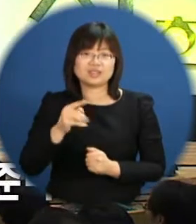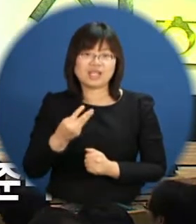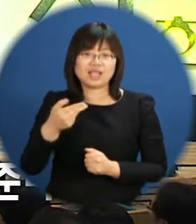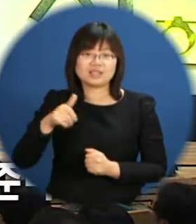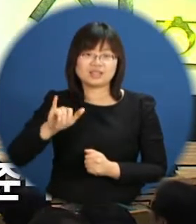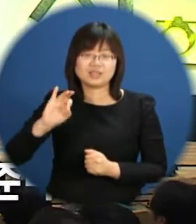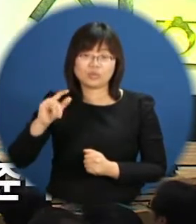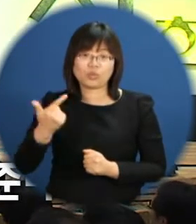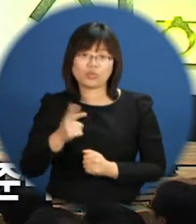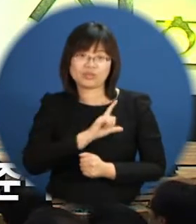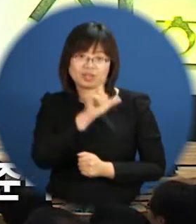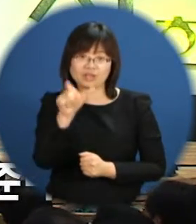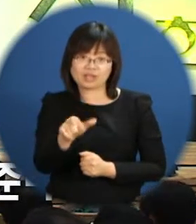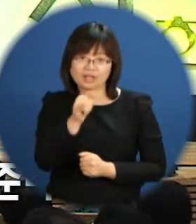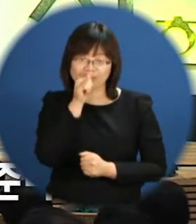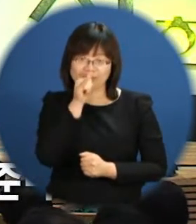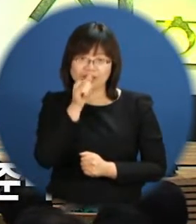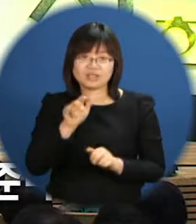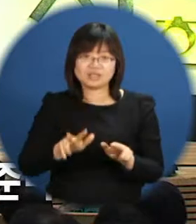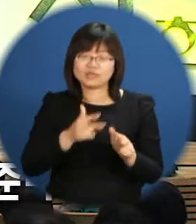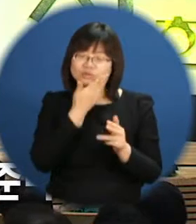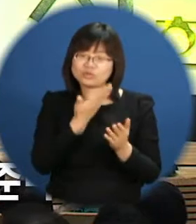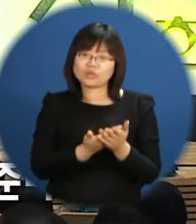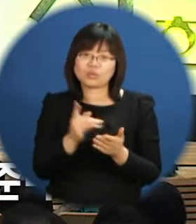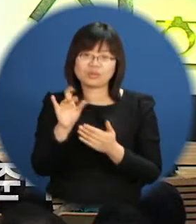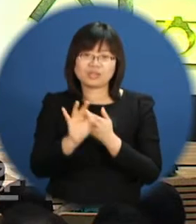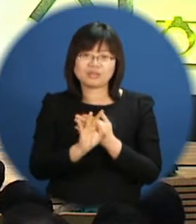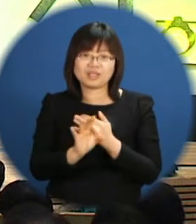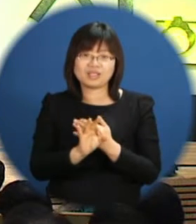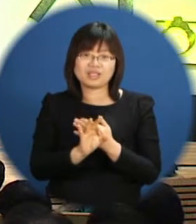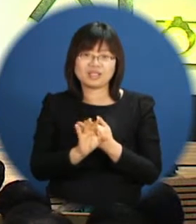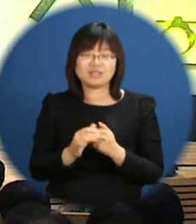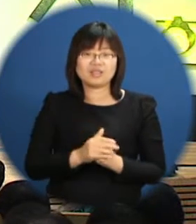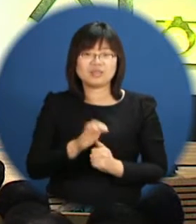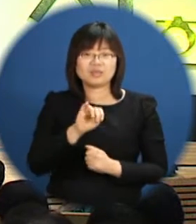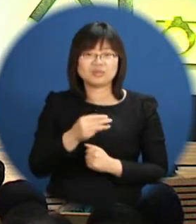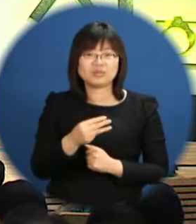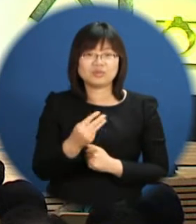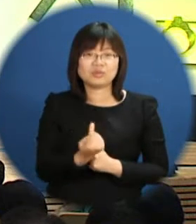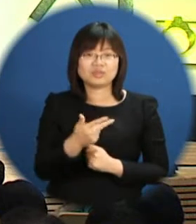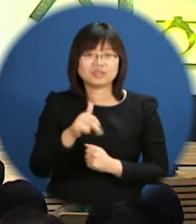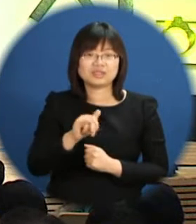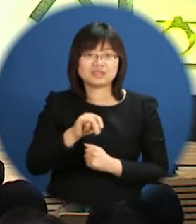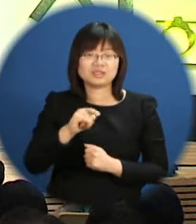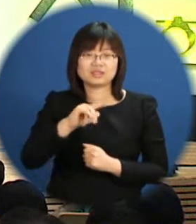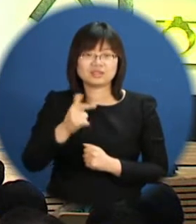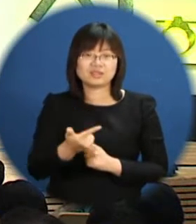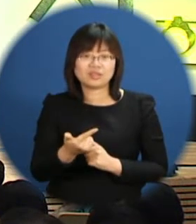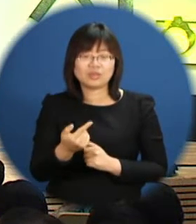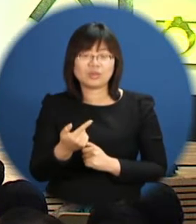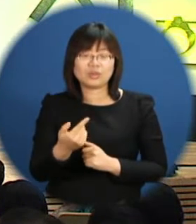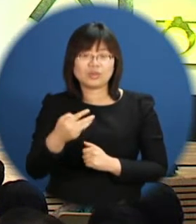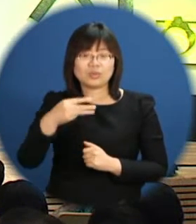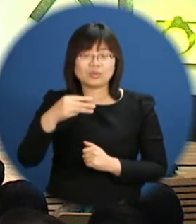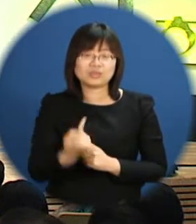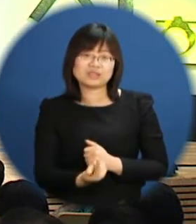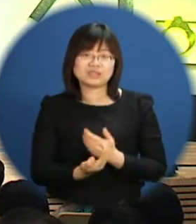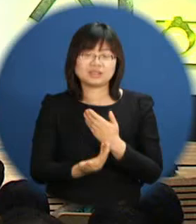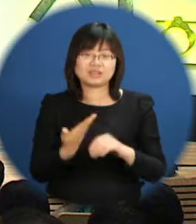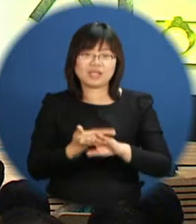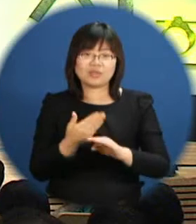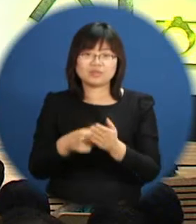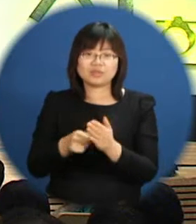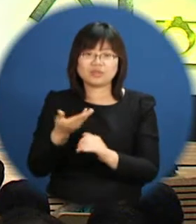라고요 이 중요한 건 뭐냐면 이 프로지 스턴을 딴 물질의 주게 되면 그 물질이